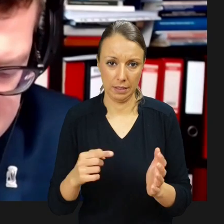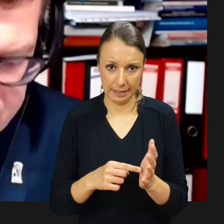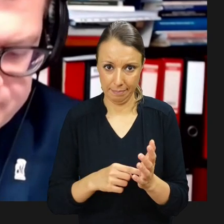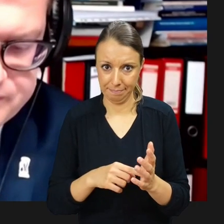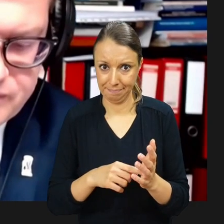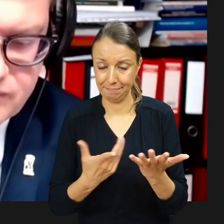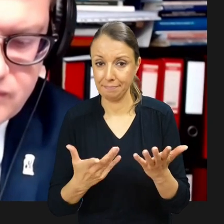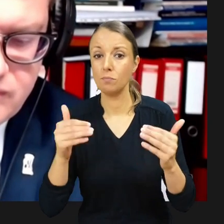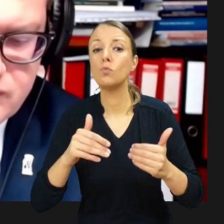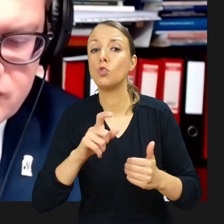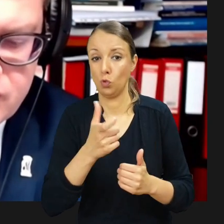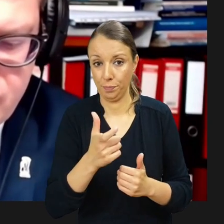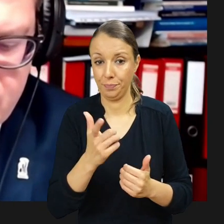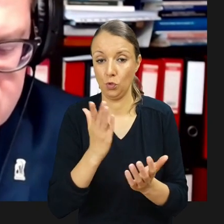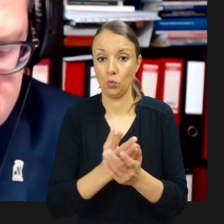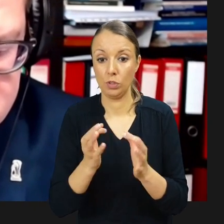już